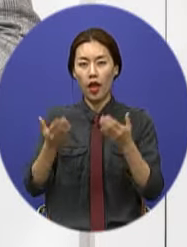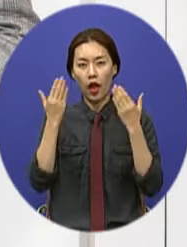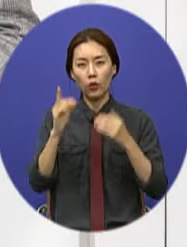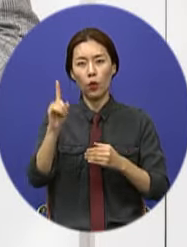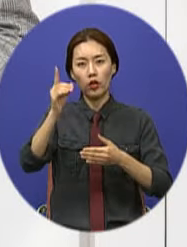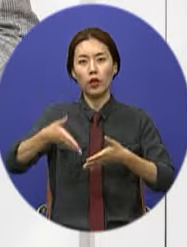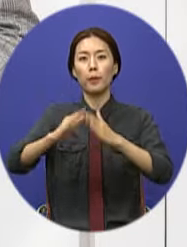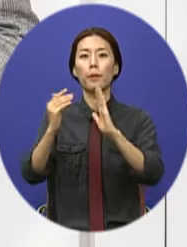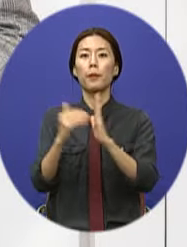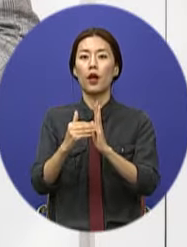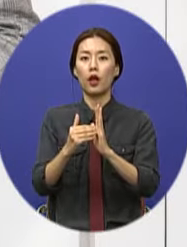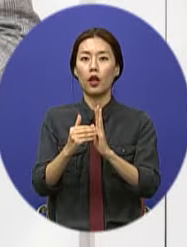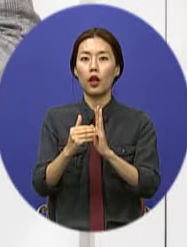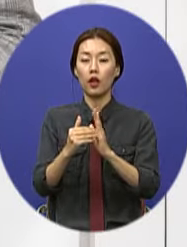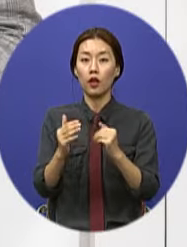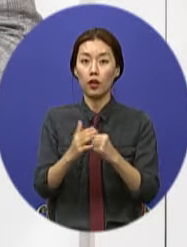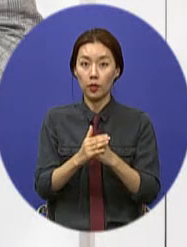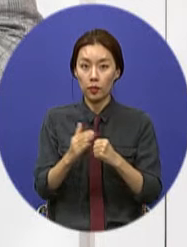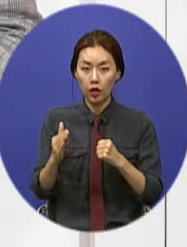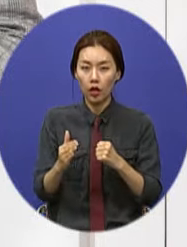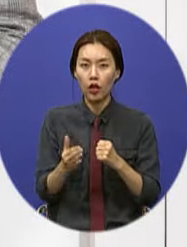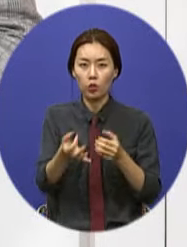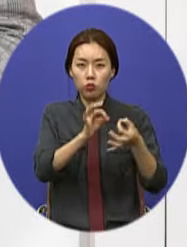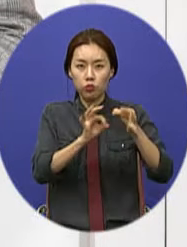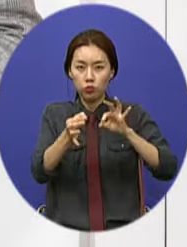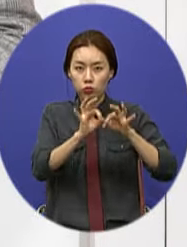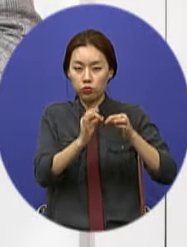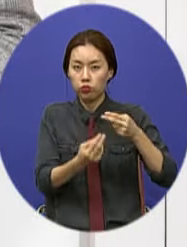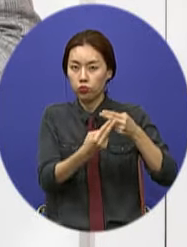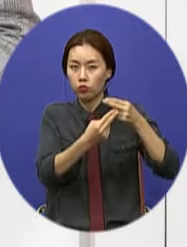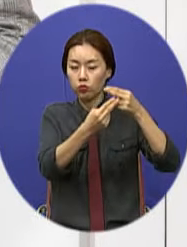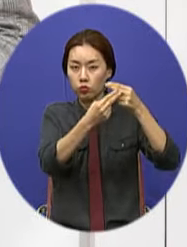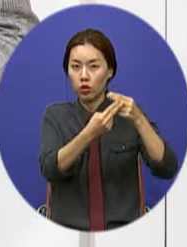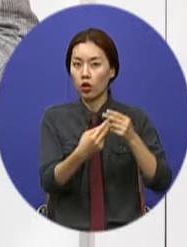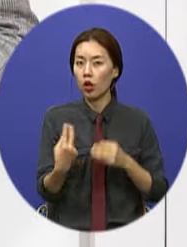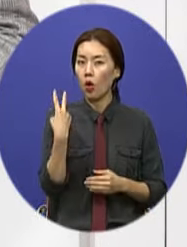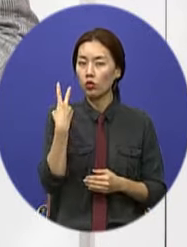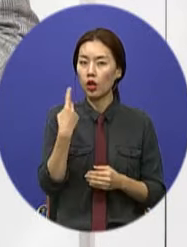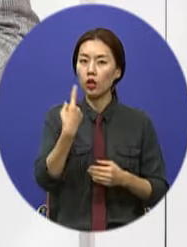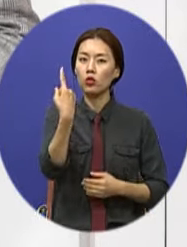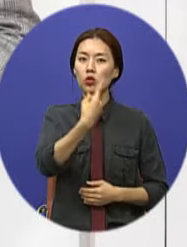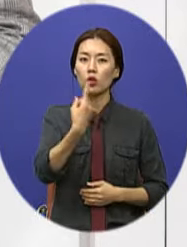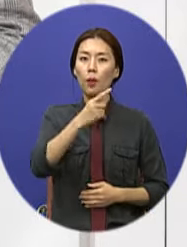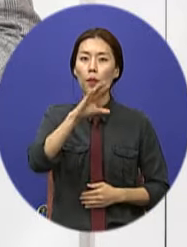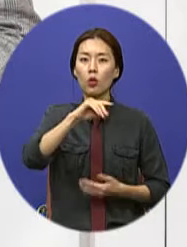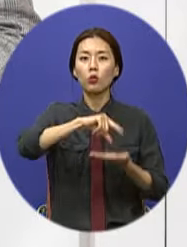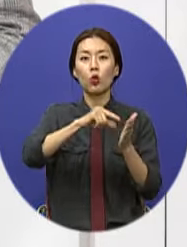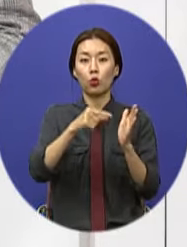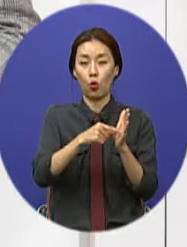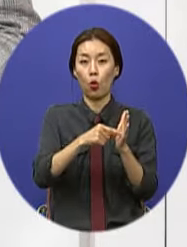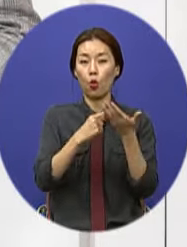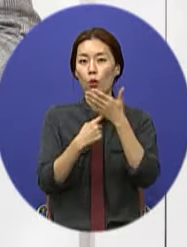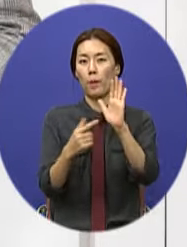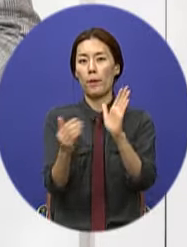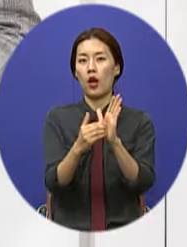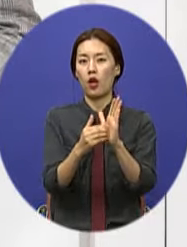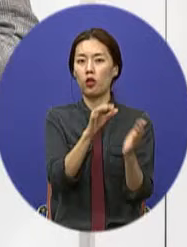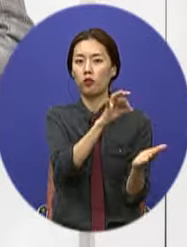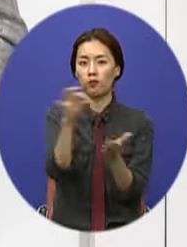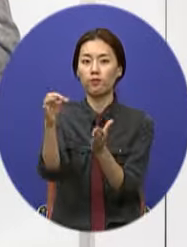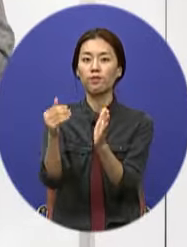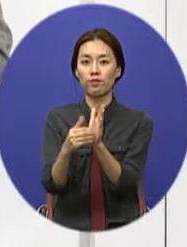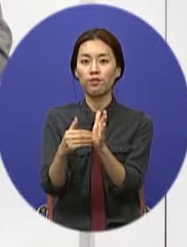지었기라고. 그리고 이제 그 모금을 해가지고 엊그제 이제 한 1,000만 원 그 모시를 했어요.